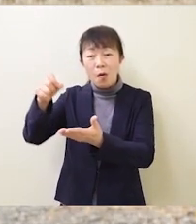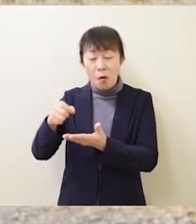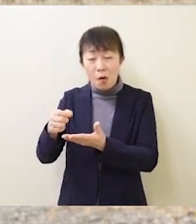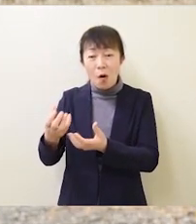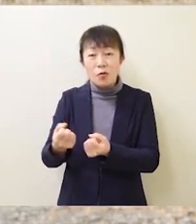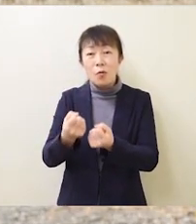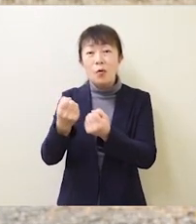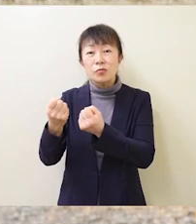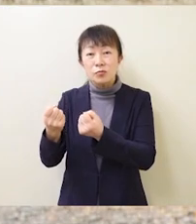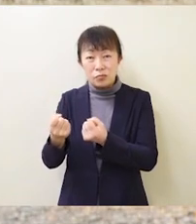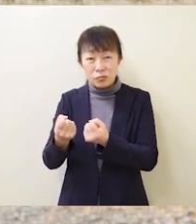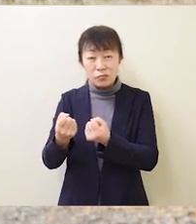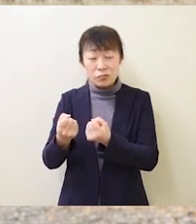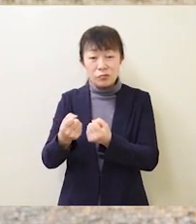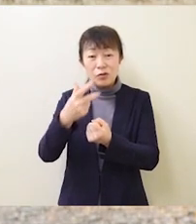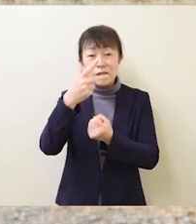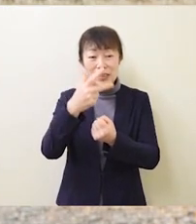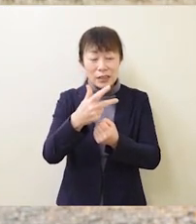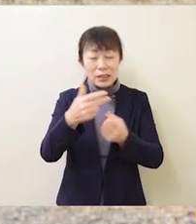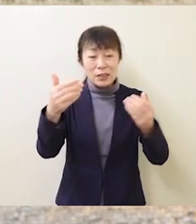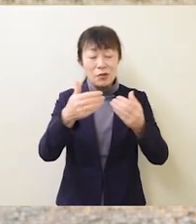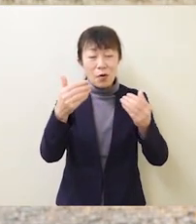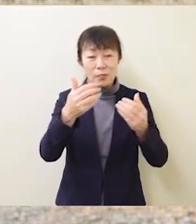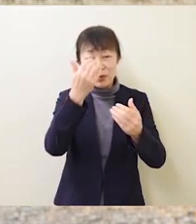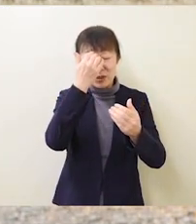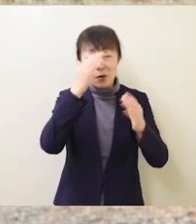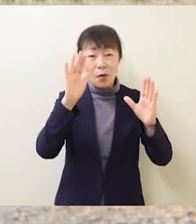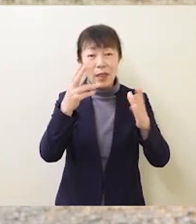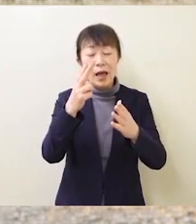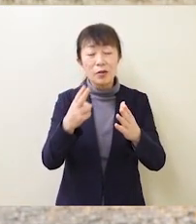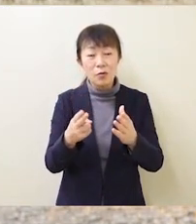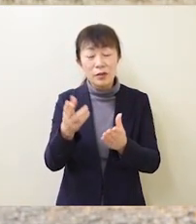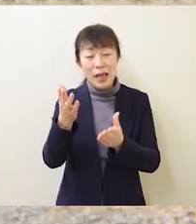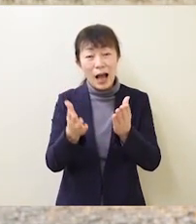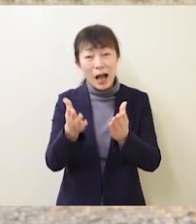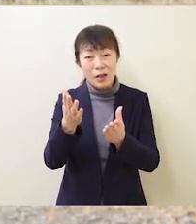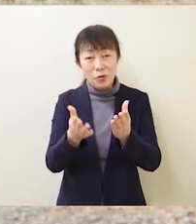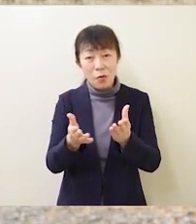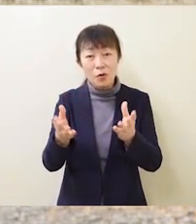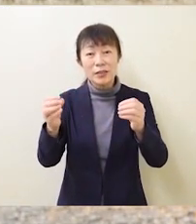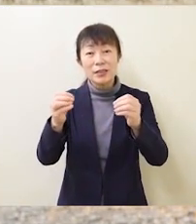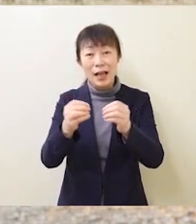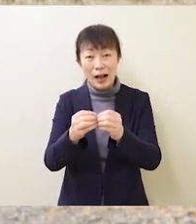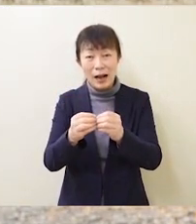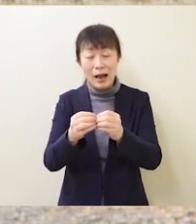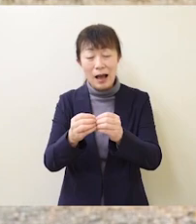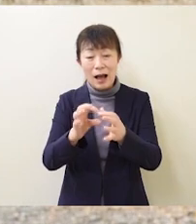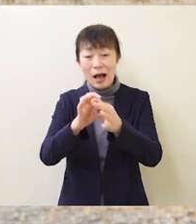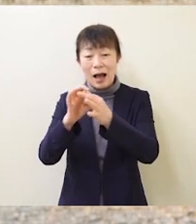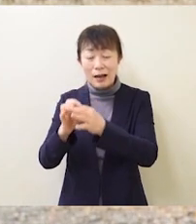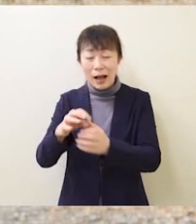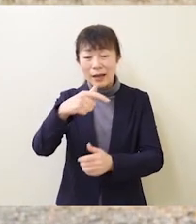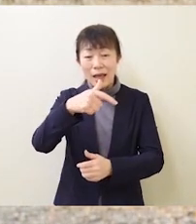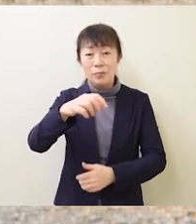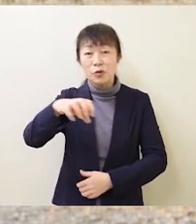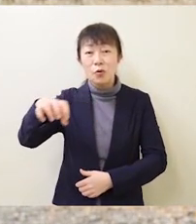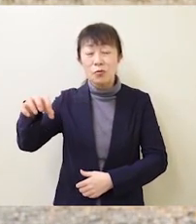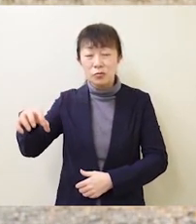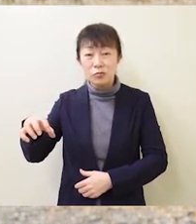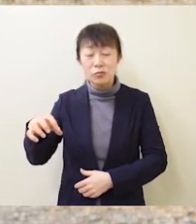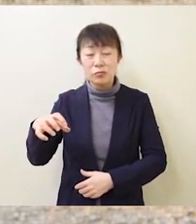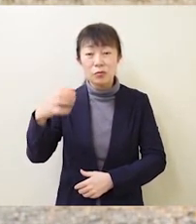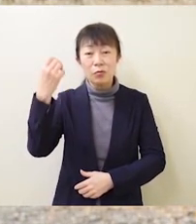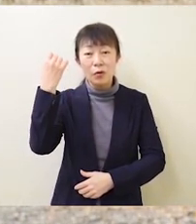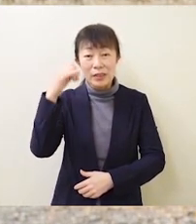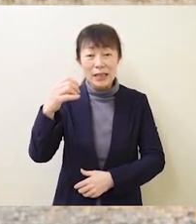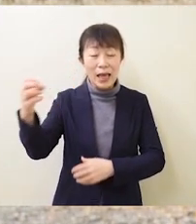有するとともに、市の業務に支障が生じないよう最大限に配慮しながら、関係部局との意見交換や